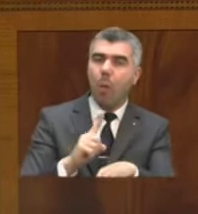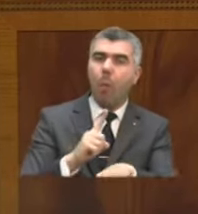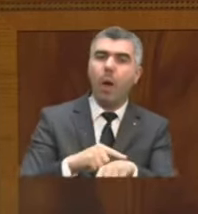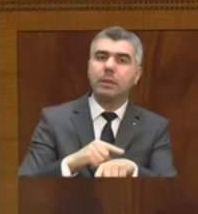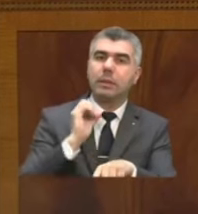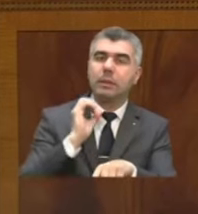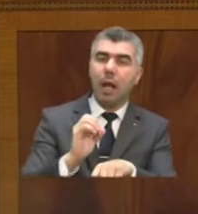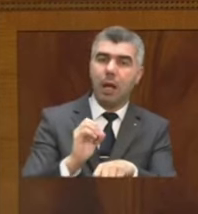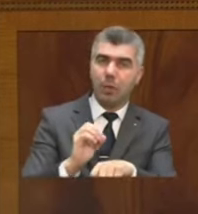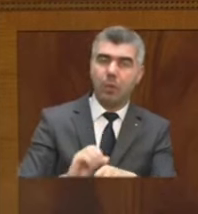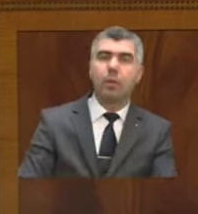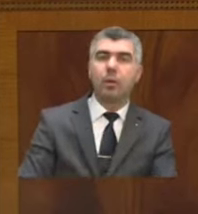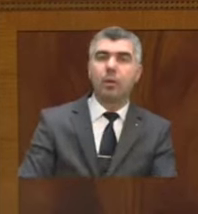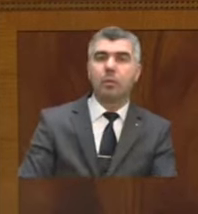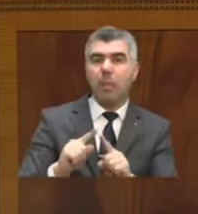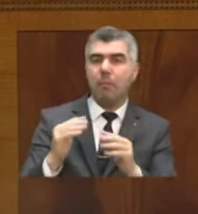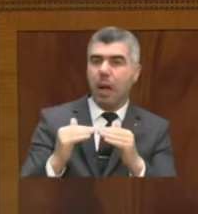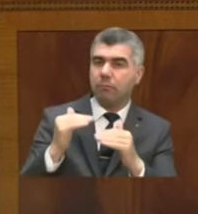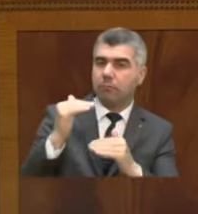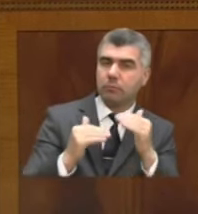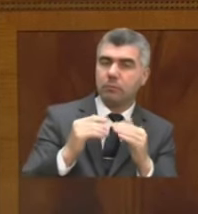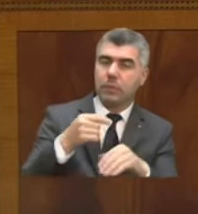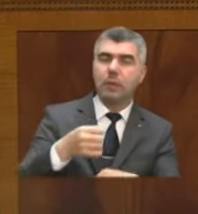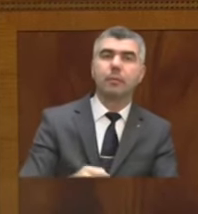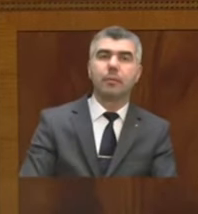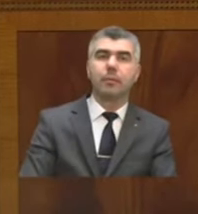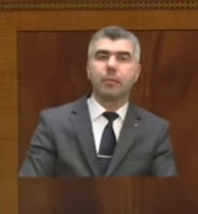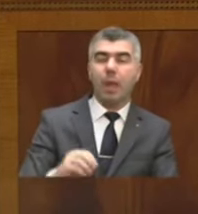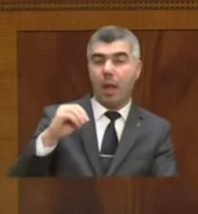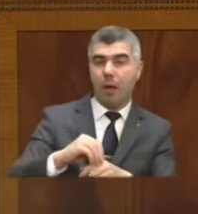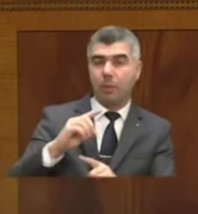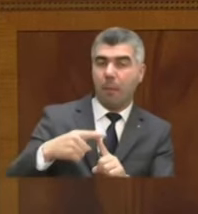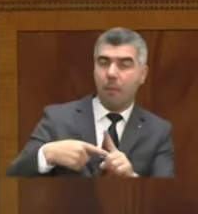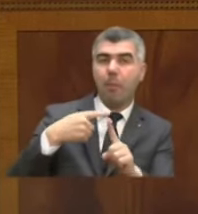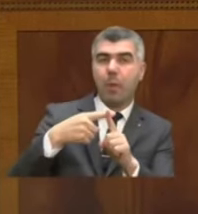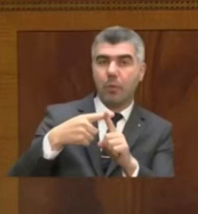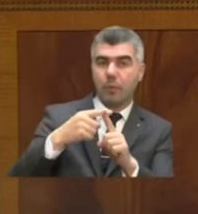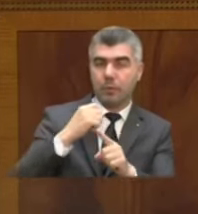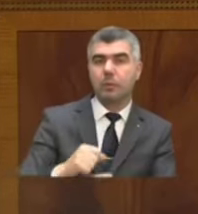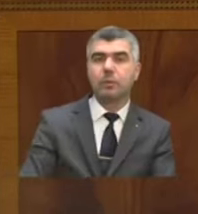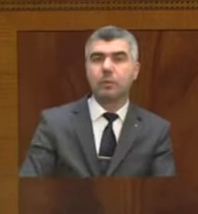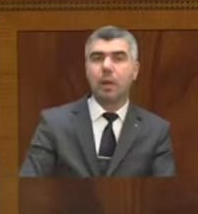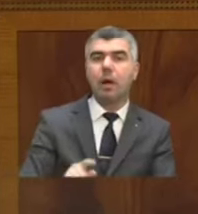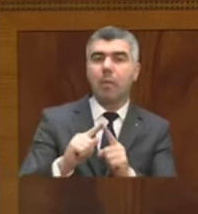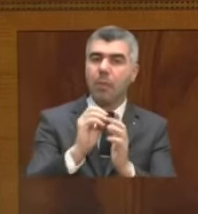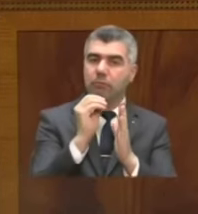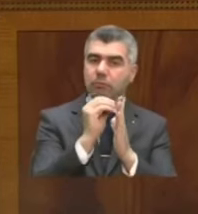المقررة بنسب محددة، وكذلك على تكييف نوعي